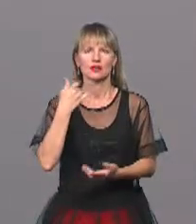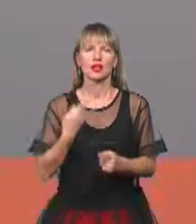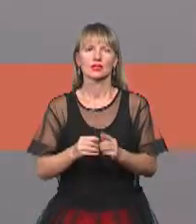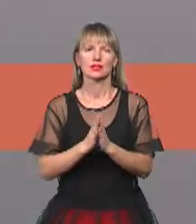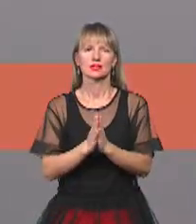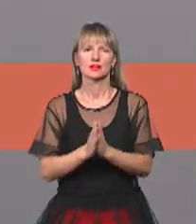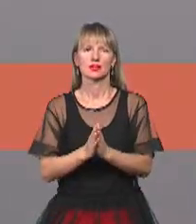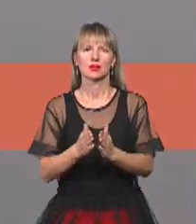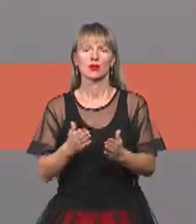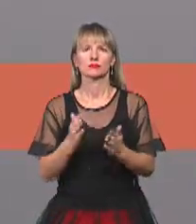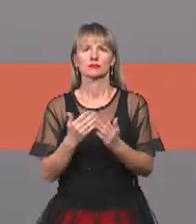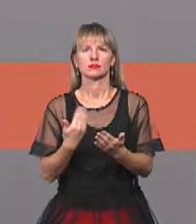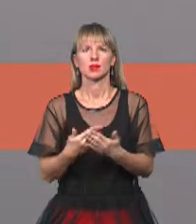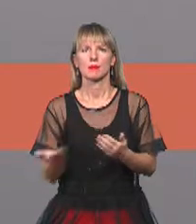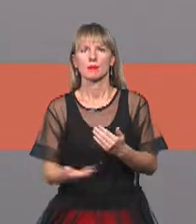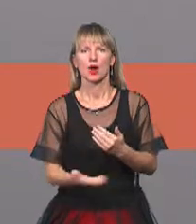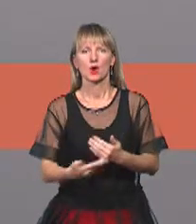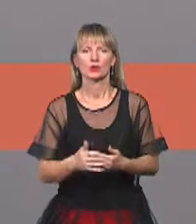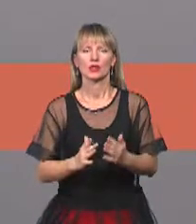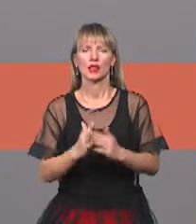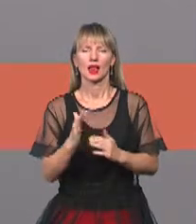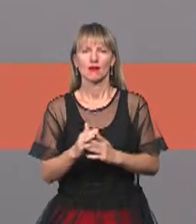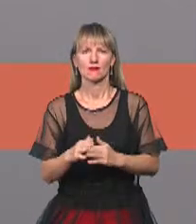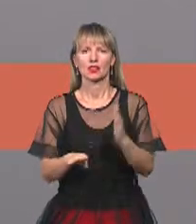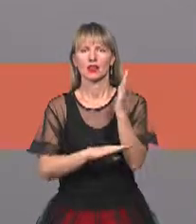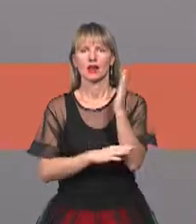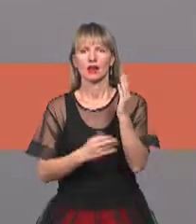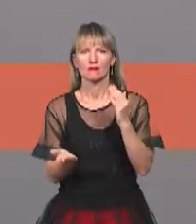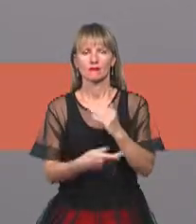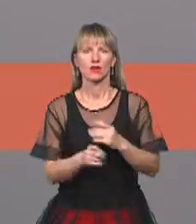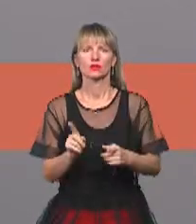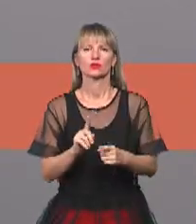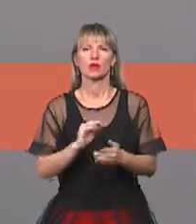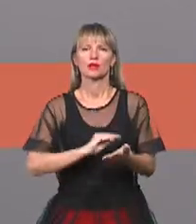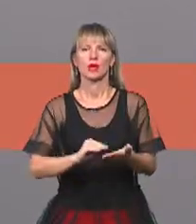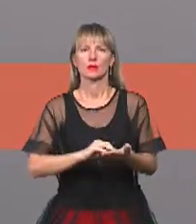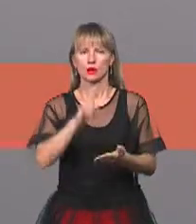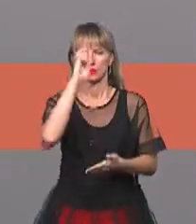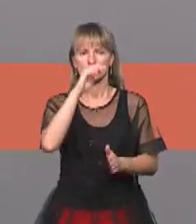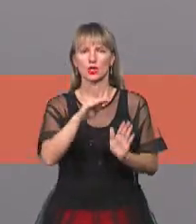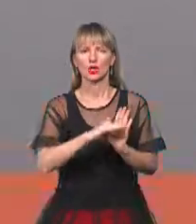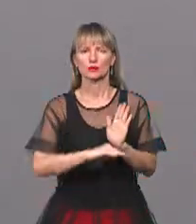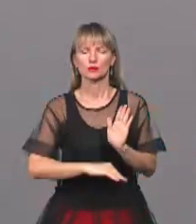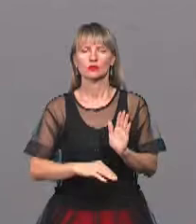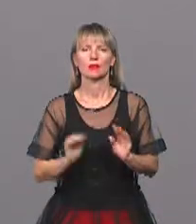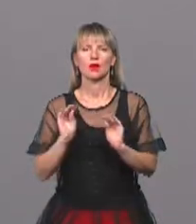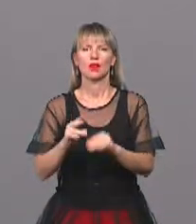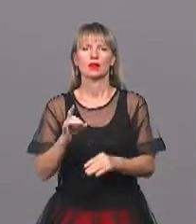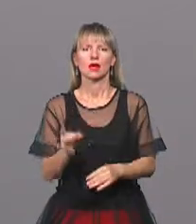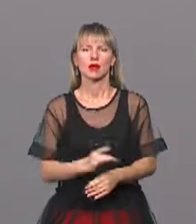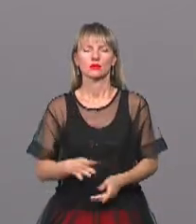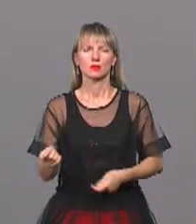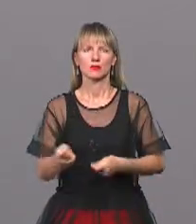стосовно там покосу трави або там кронування дерев, там, які, те, що визначено бюджетним розписом та покладено на районні адміністрації